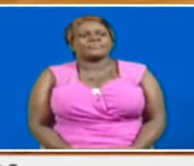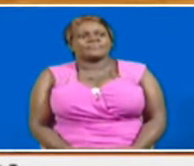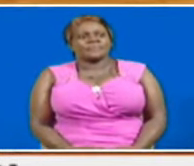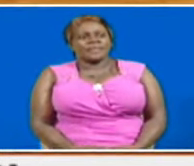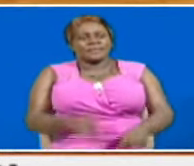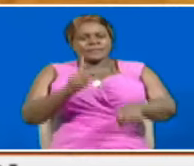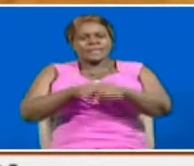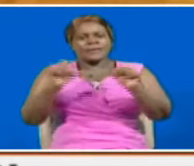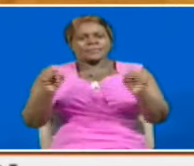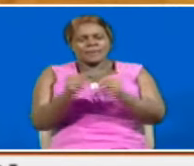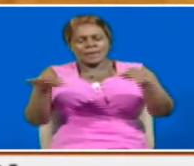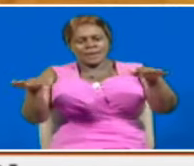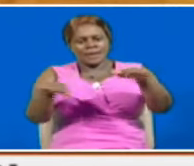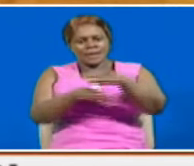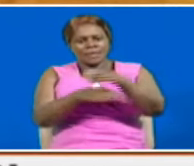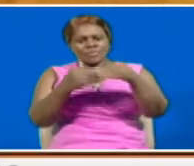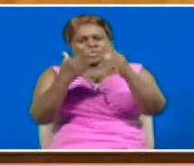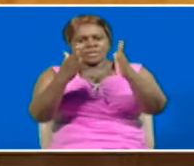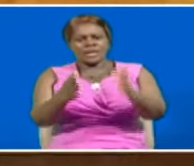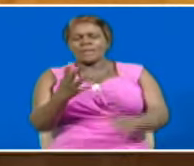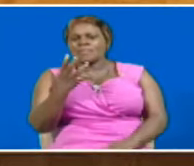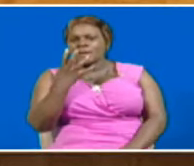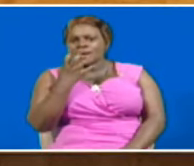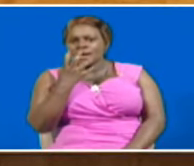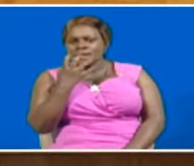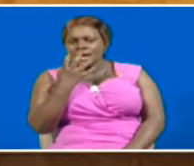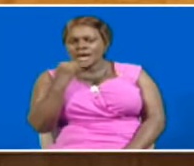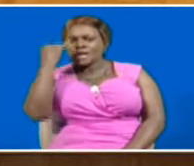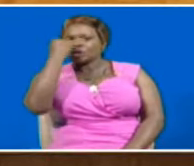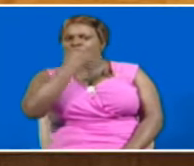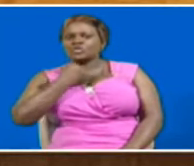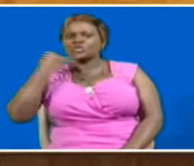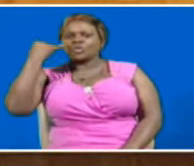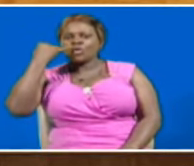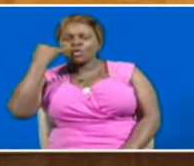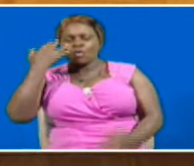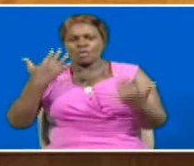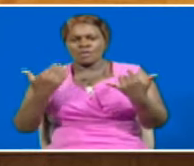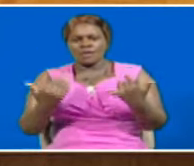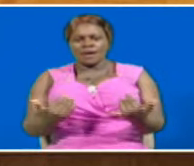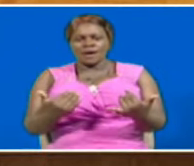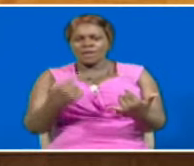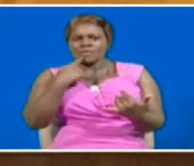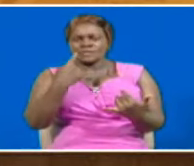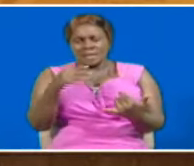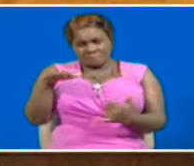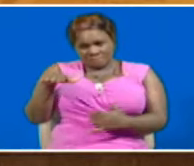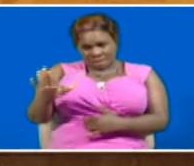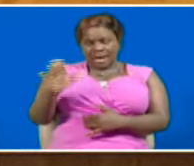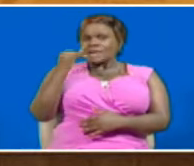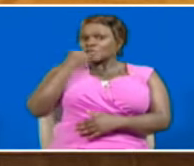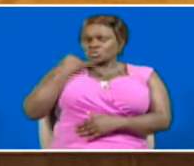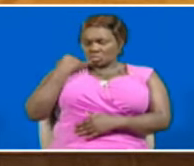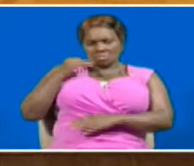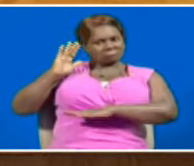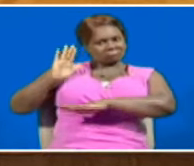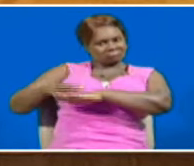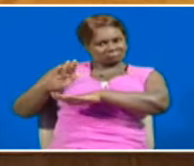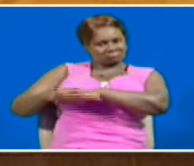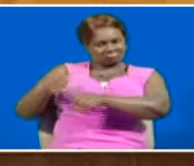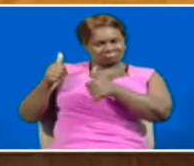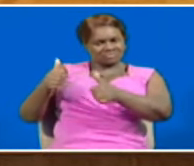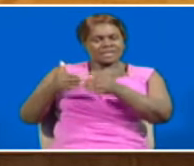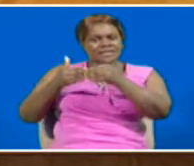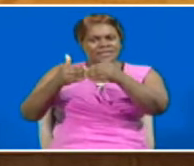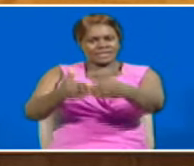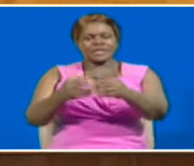Huku hayo yakijiri, naibu kinara wa chama cha ODM Hassan Ali Joho sasa anasema kwamba yeye ndiye ambaye anastahili kuwa kinara